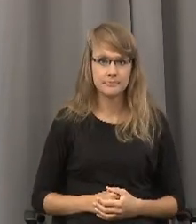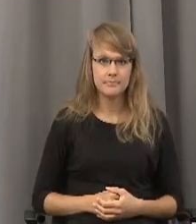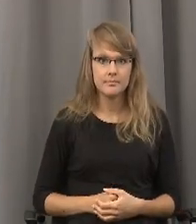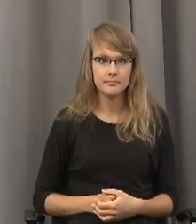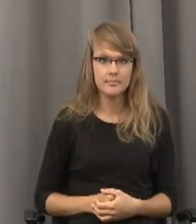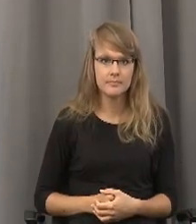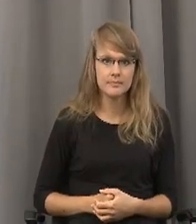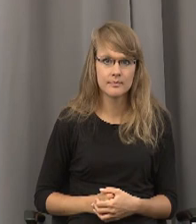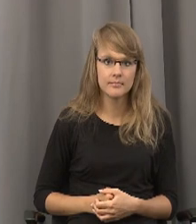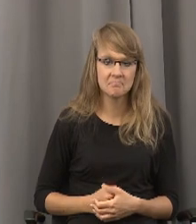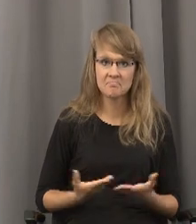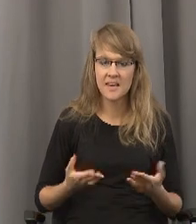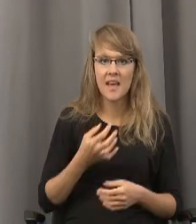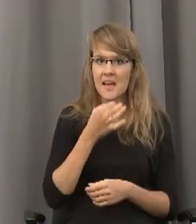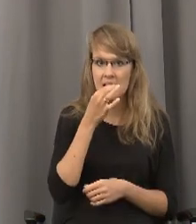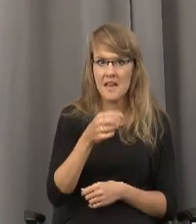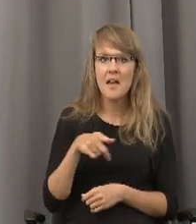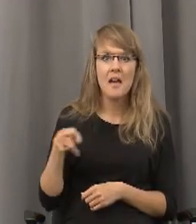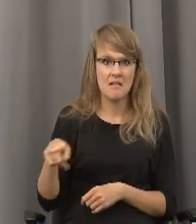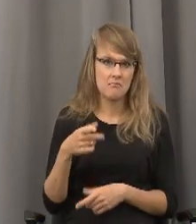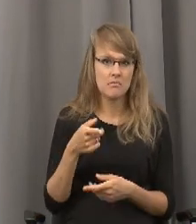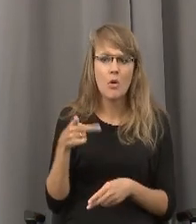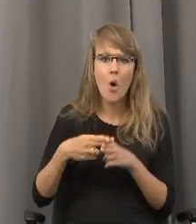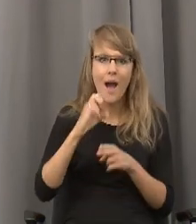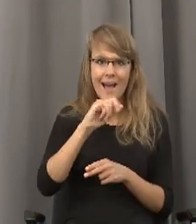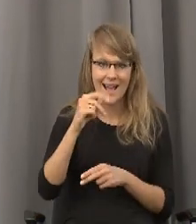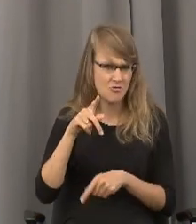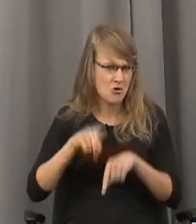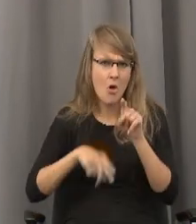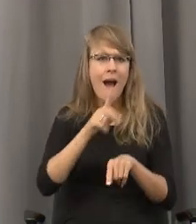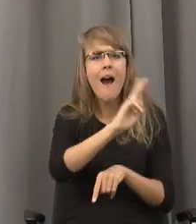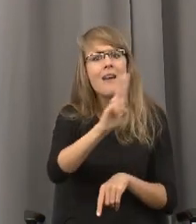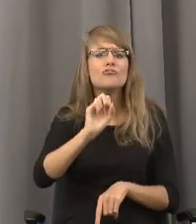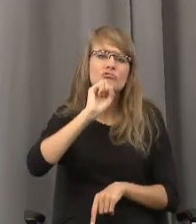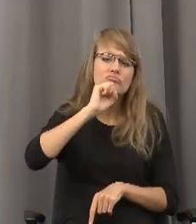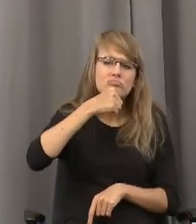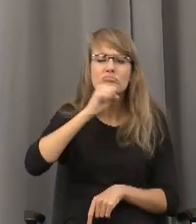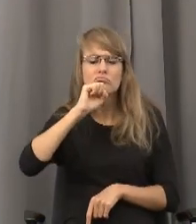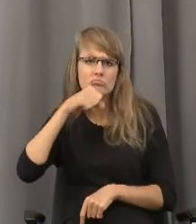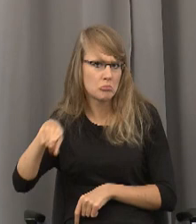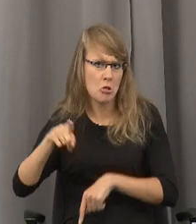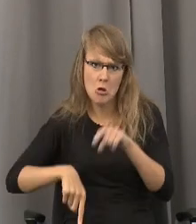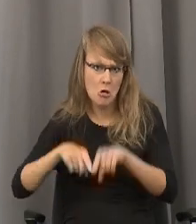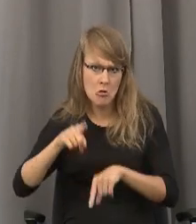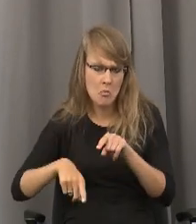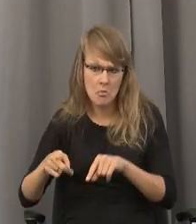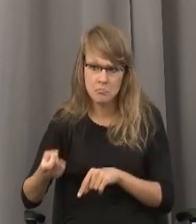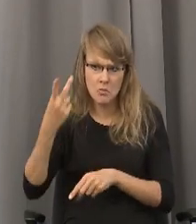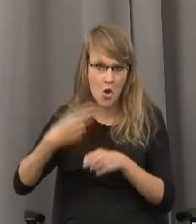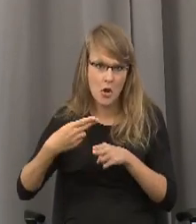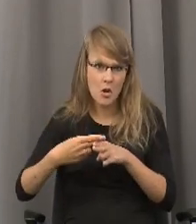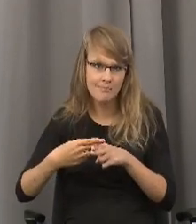Czy choroba Alzheimera jest naturalną konsekwencją starzenia się? Proszę zobaczyć. Większość uważa, że nie,